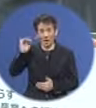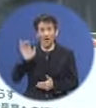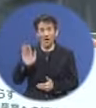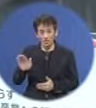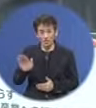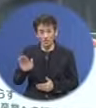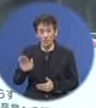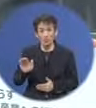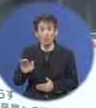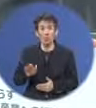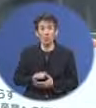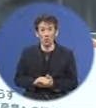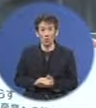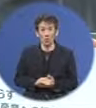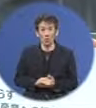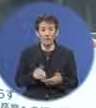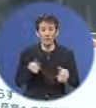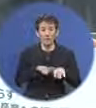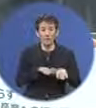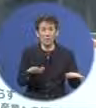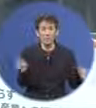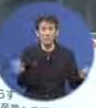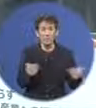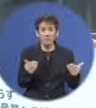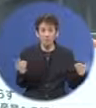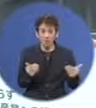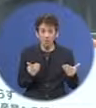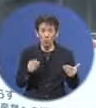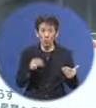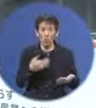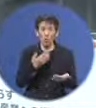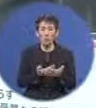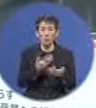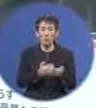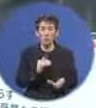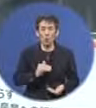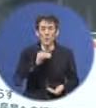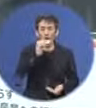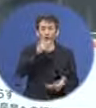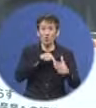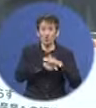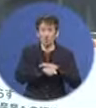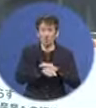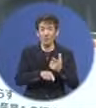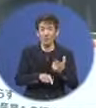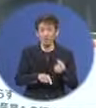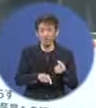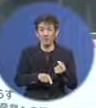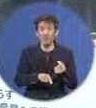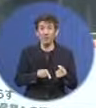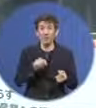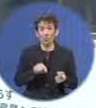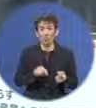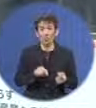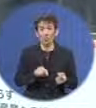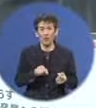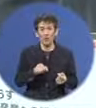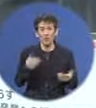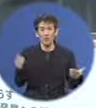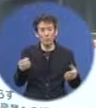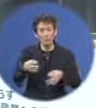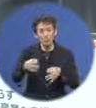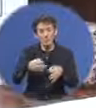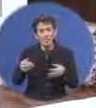だけ、まあ、産業としてのニーズも高いということですね、はい、それから、これがうまくビジネスになった